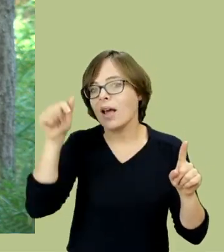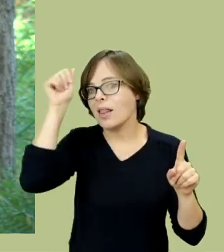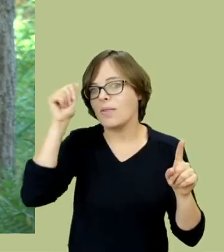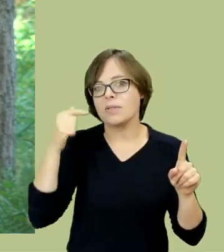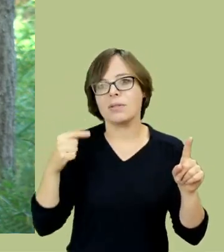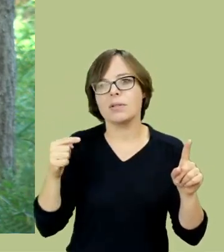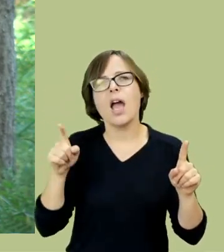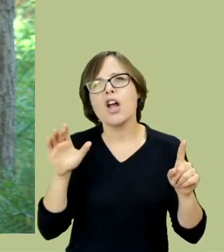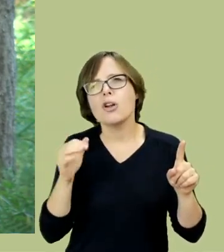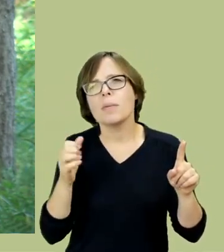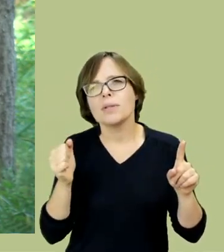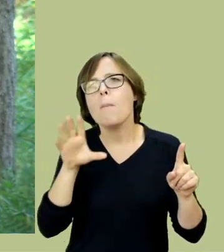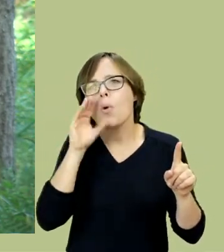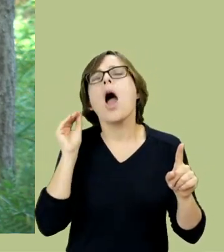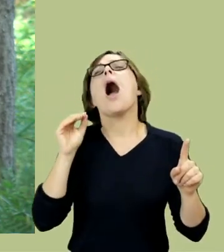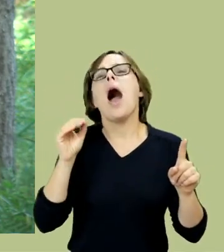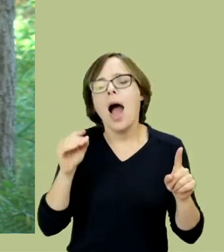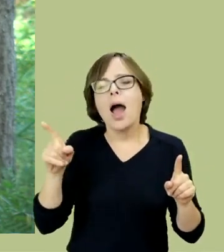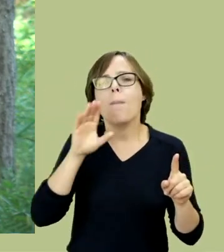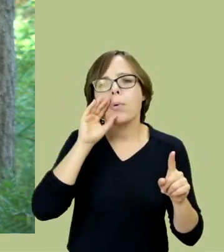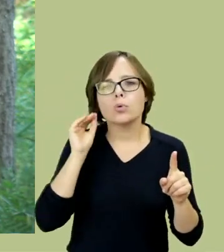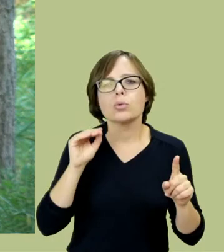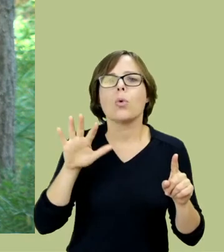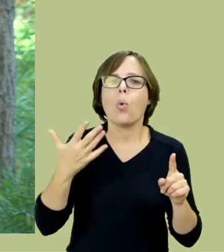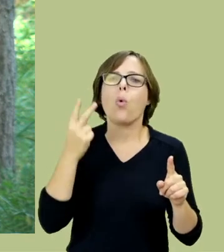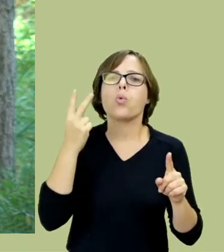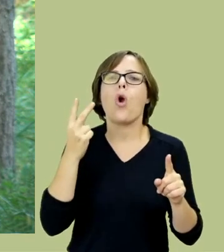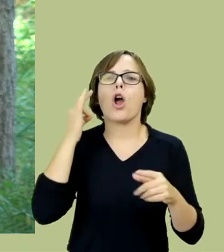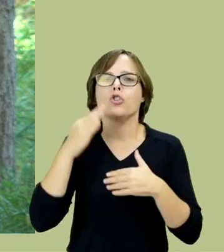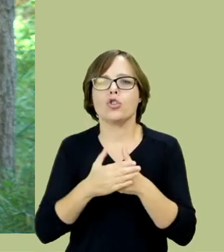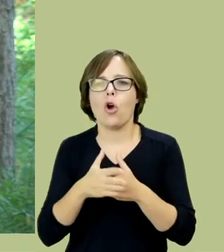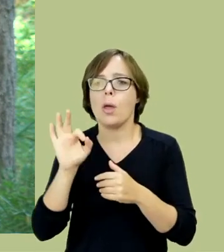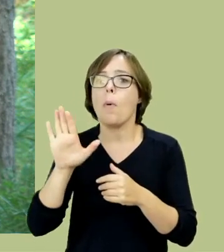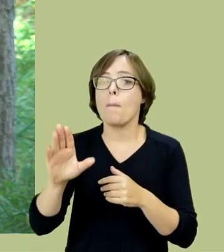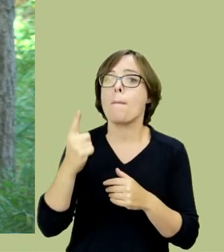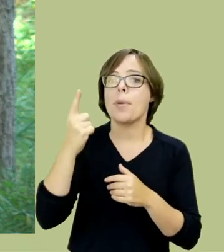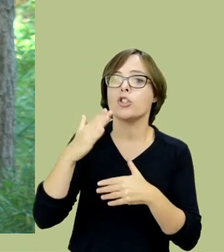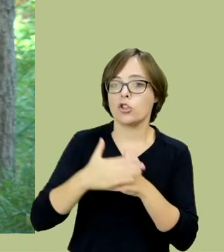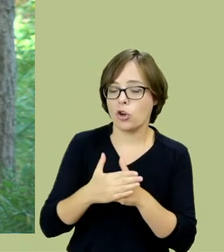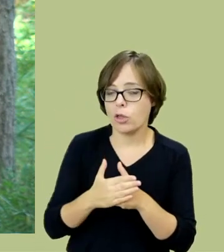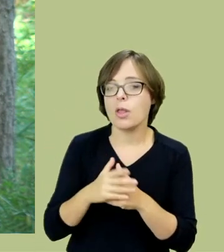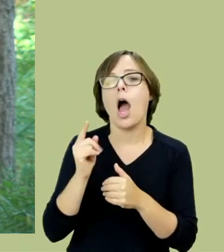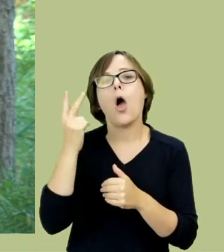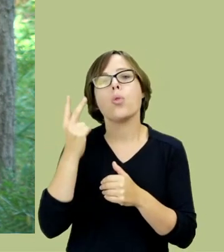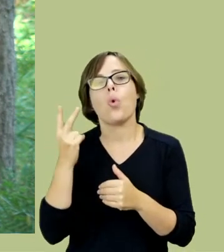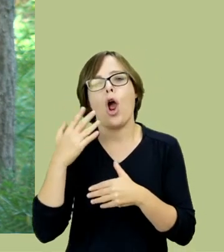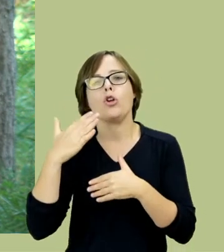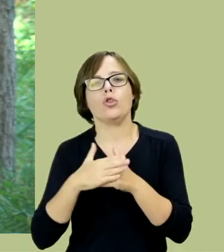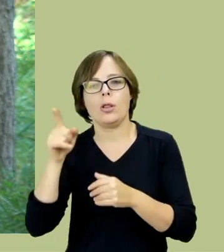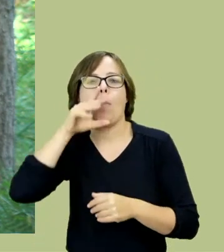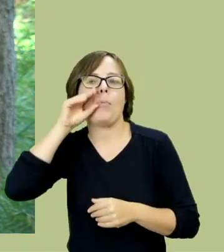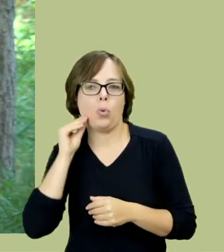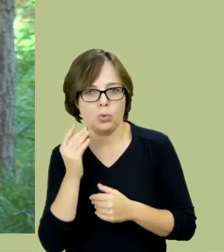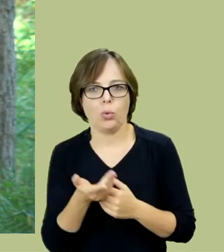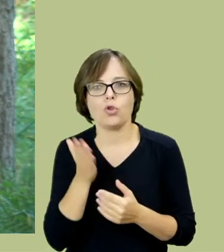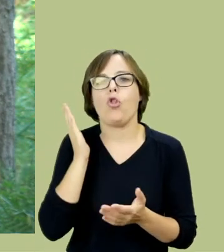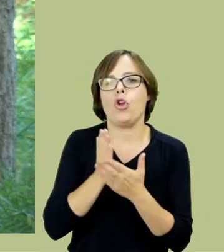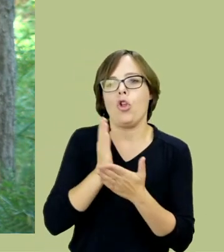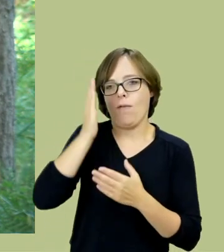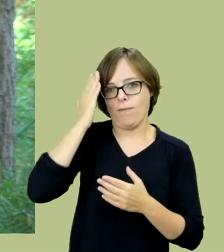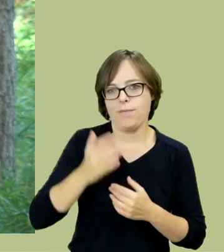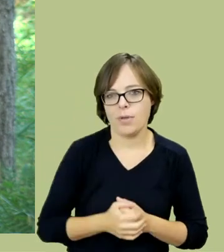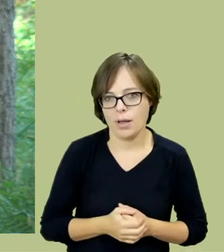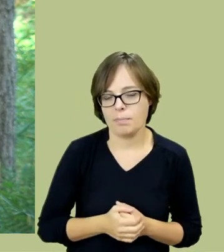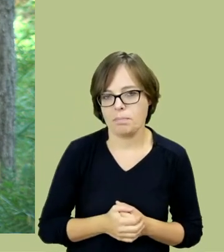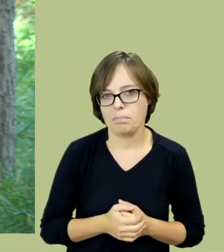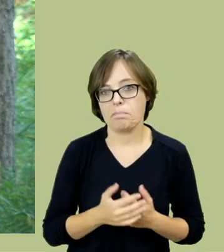Piłsudska. Piłsudska to tak, no żona, druga żona, pamiętaj, bo on miał pierwszą, druga żona Piłsudskiego, no to tyle.